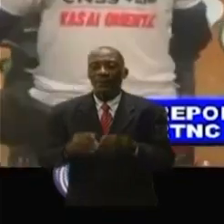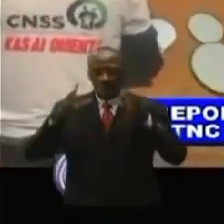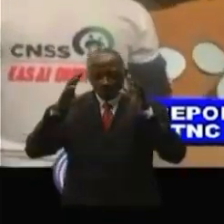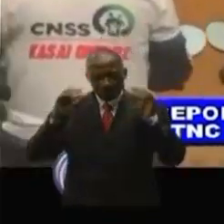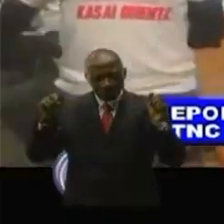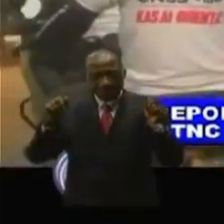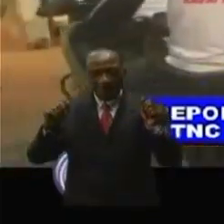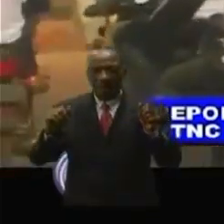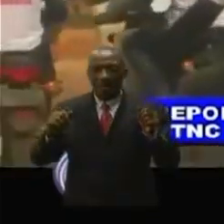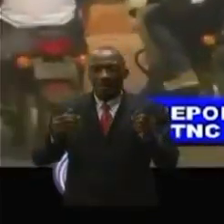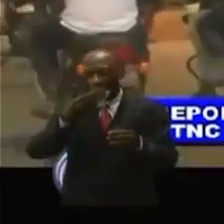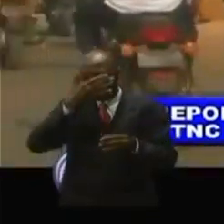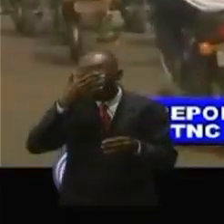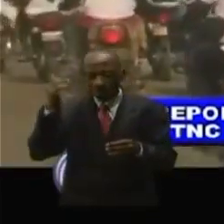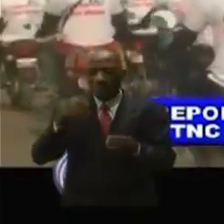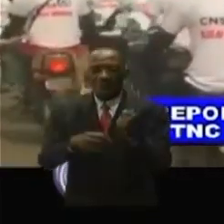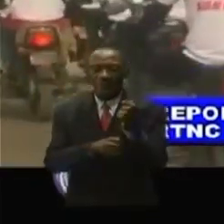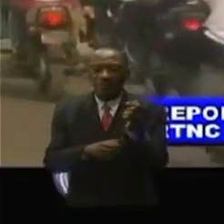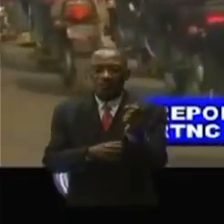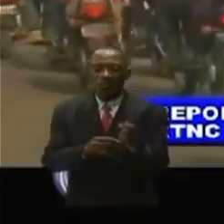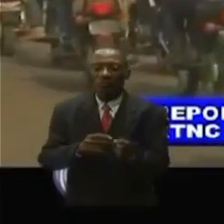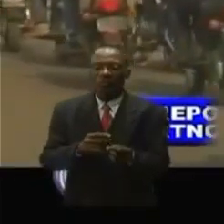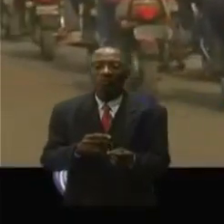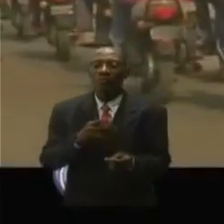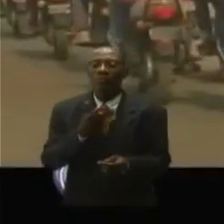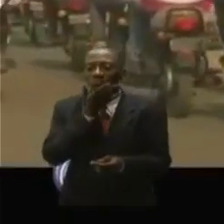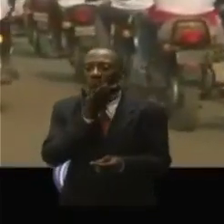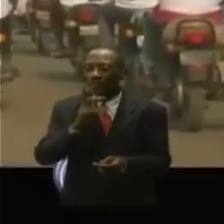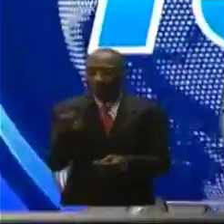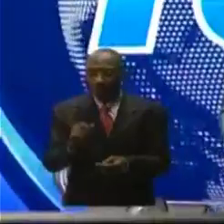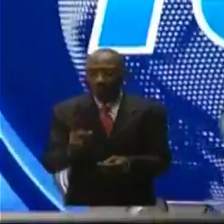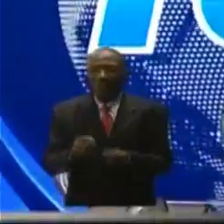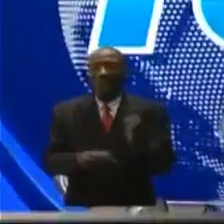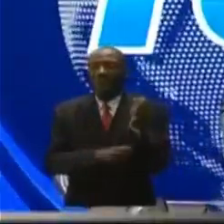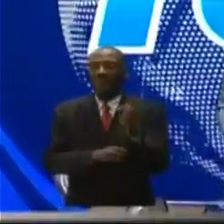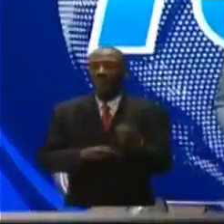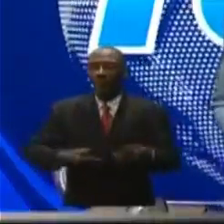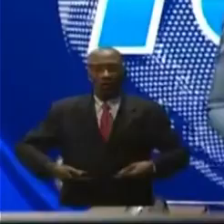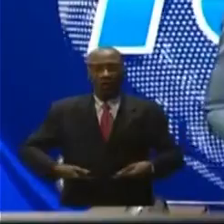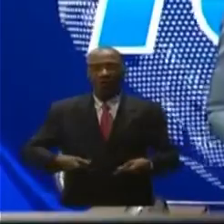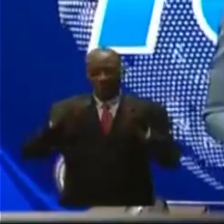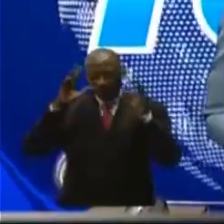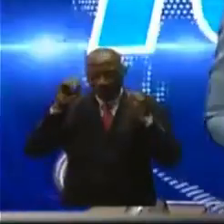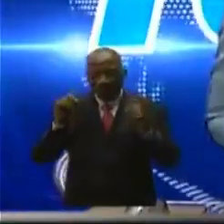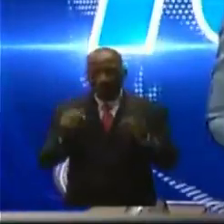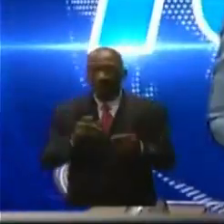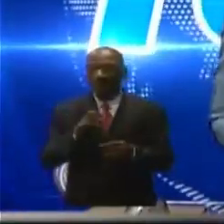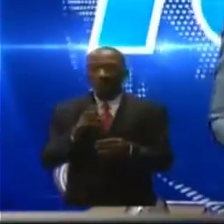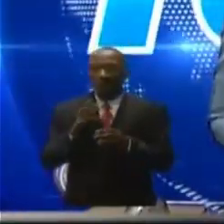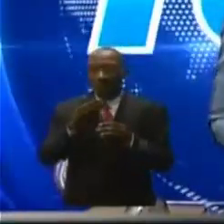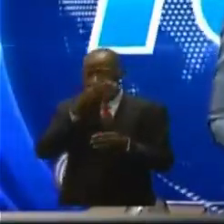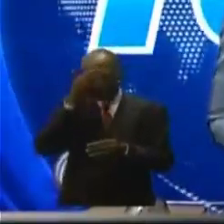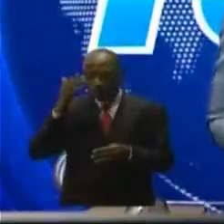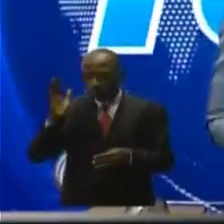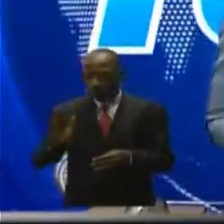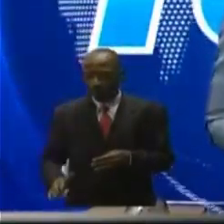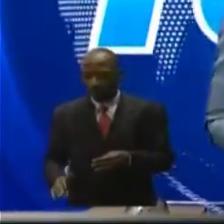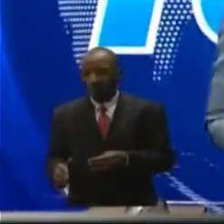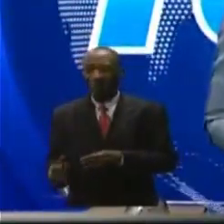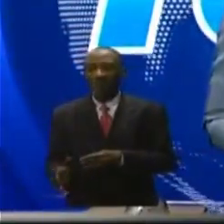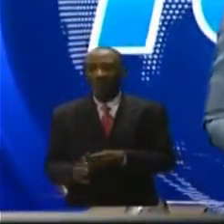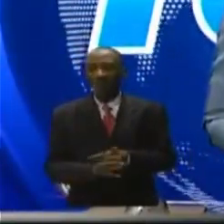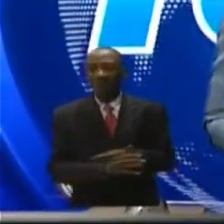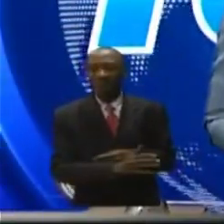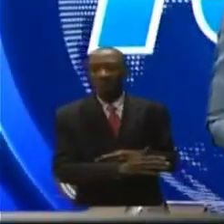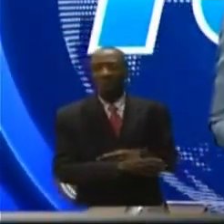Disons que tout avait commencé par une caravane motorisée. Ce qui était un rêve semble devenir